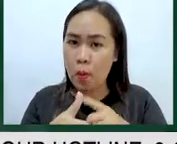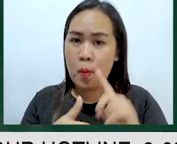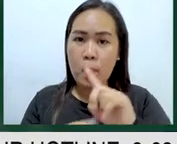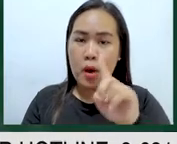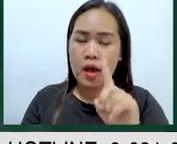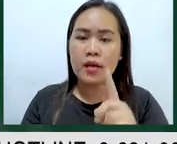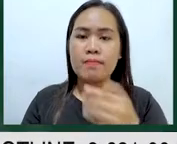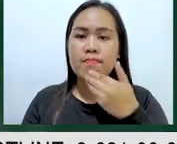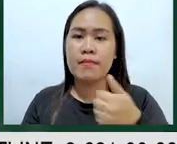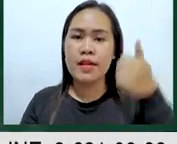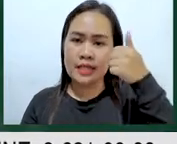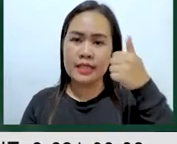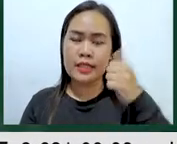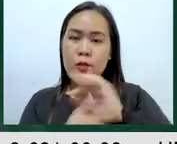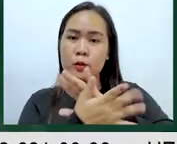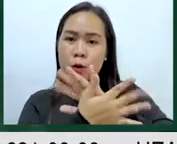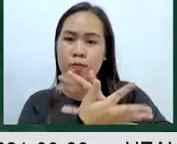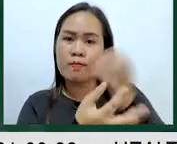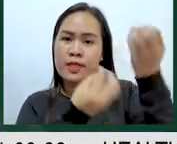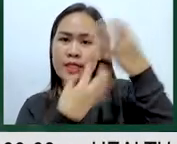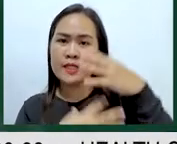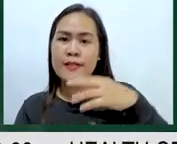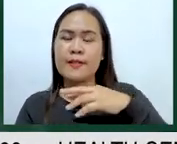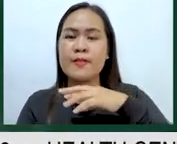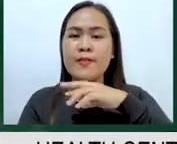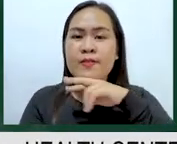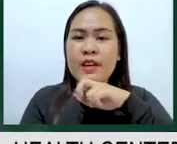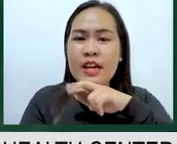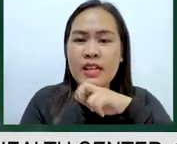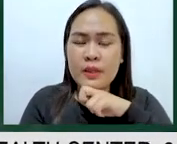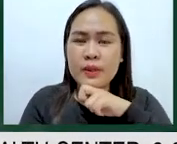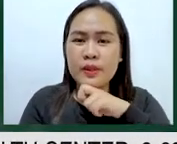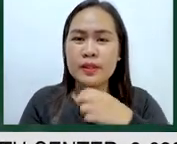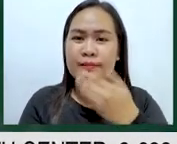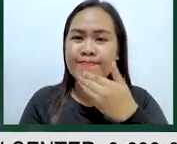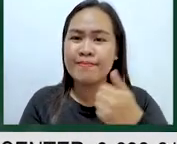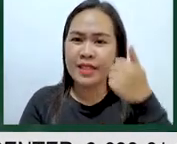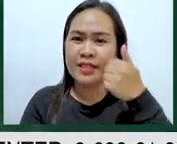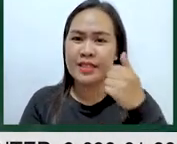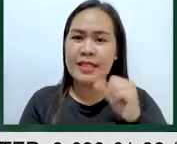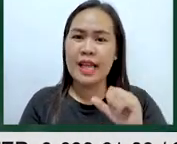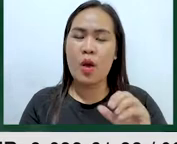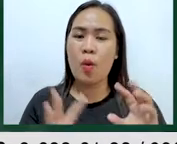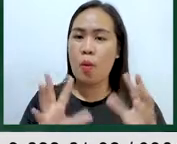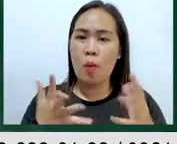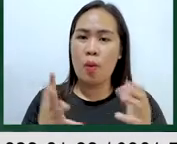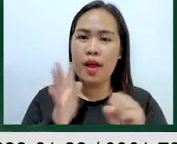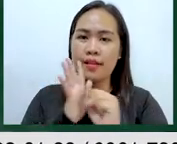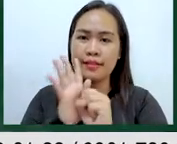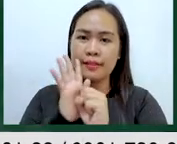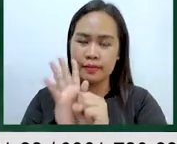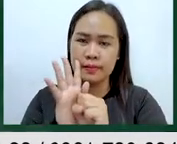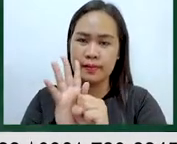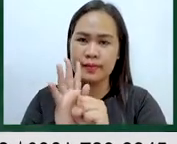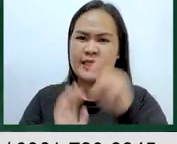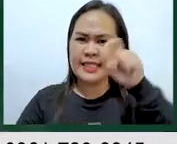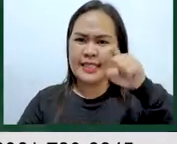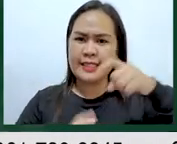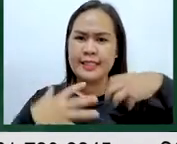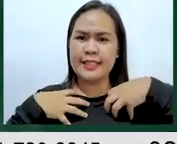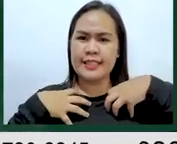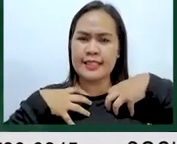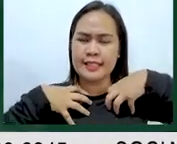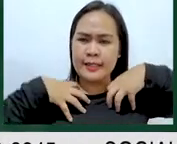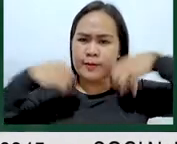guard down, 'di ba? What's important is kung magkaka-COVID man tayo, Okay, number one, asymptomatic tayo.